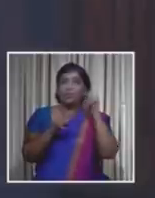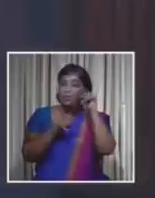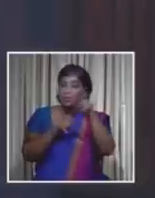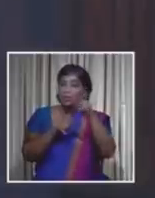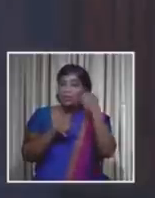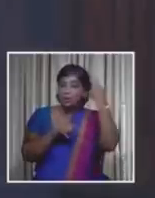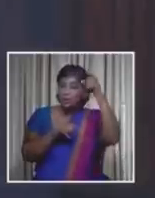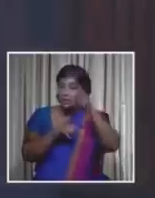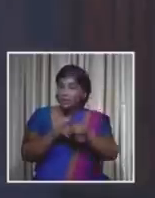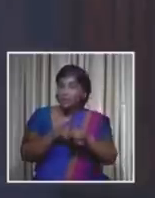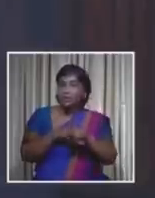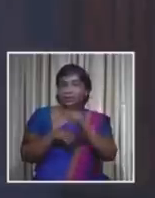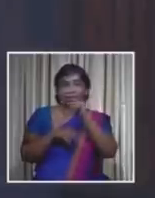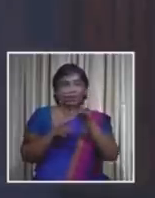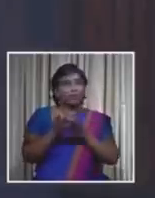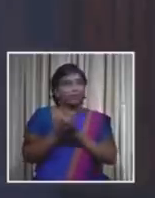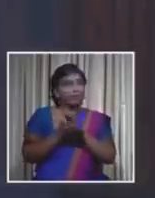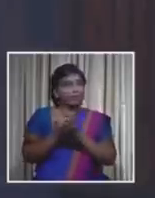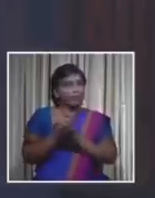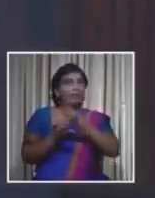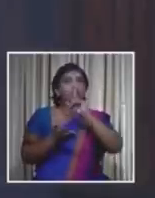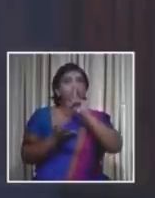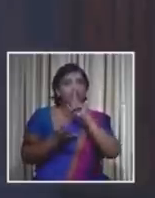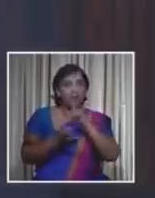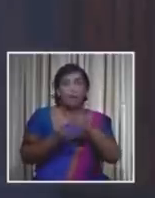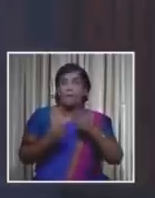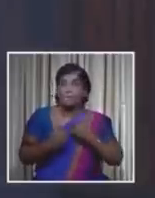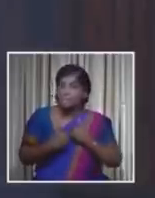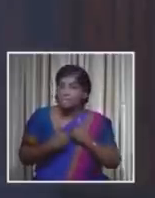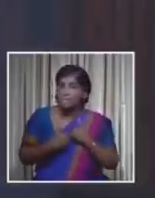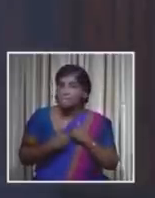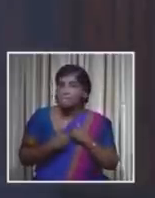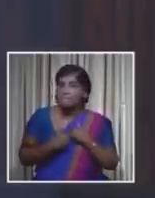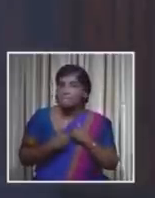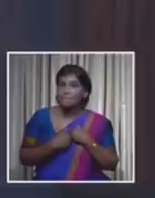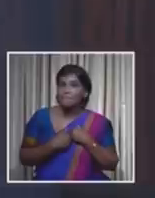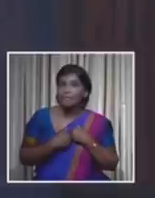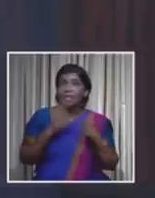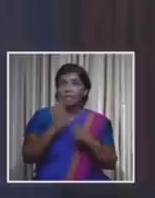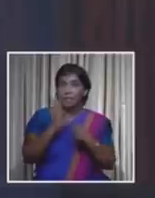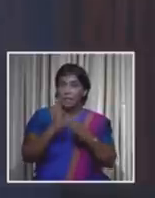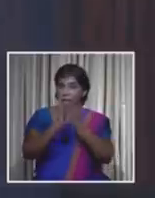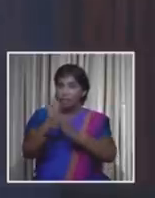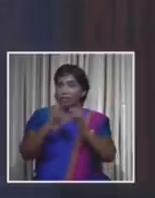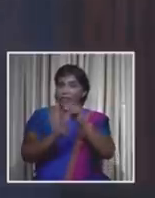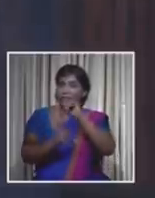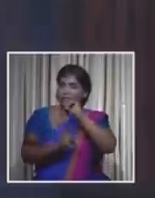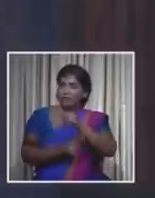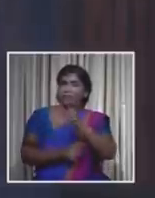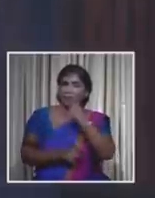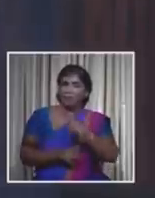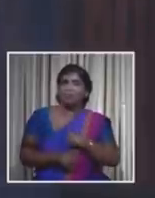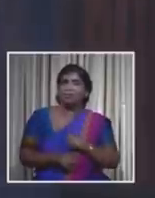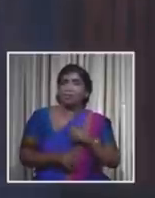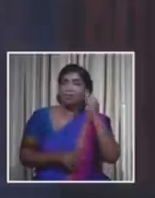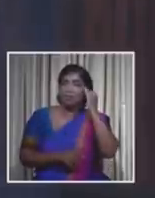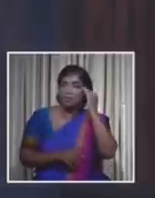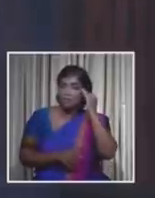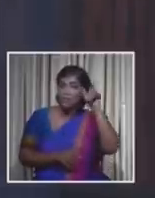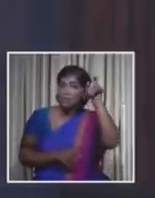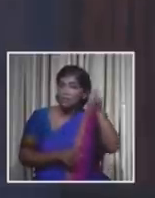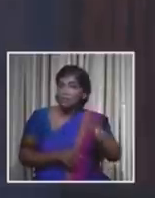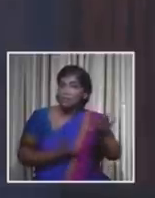ඔබතුමිය පැහැදිලිව මට කියන්නේ මම තවතුමිය ඔබතුමියත් කියන්නේ